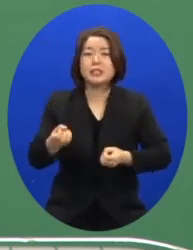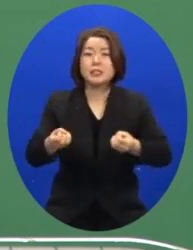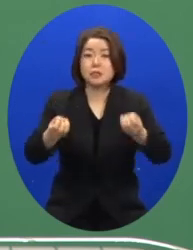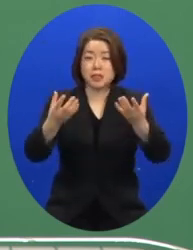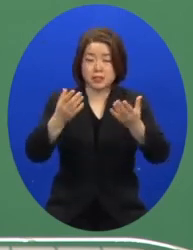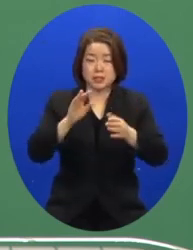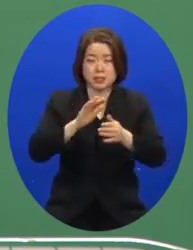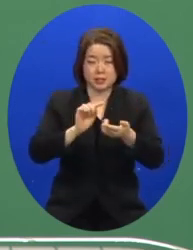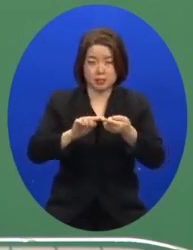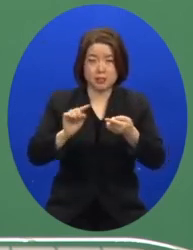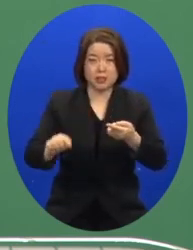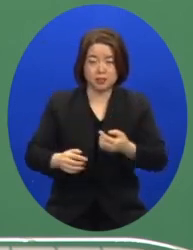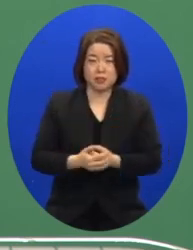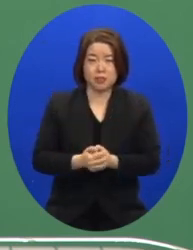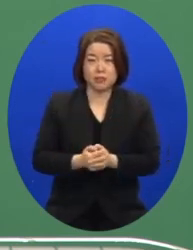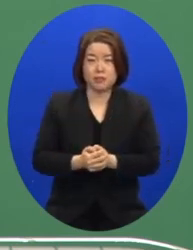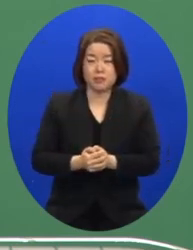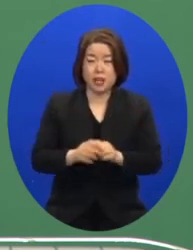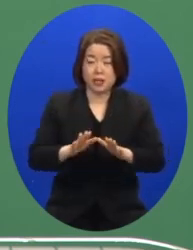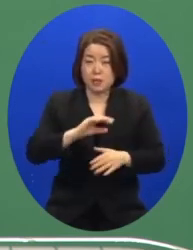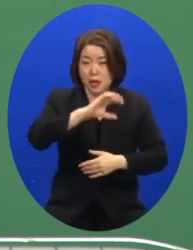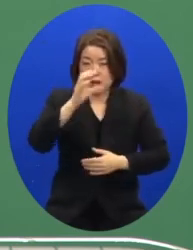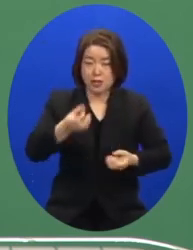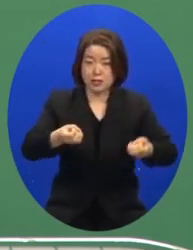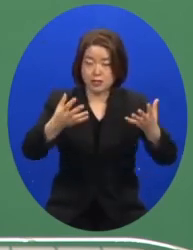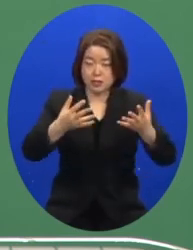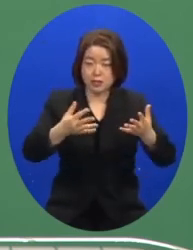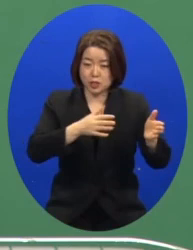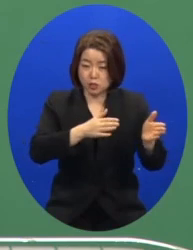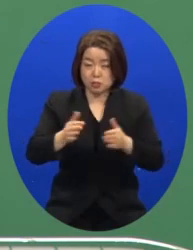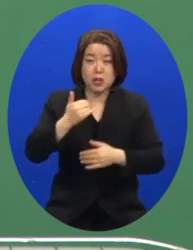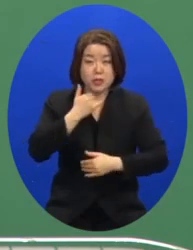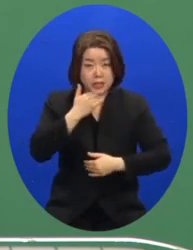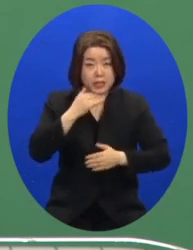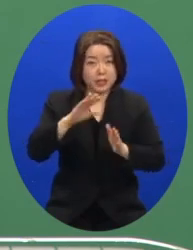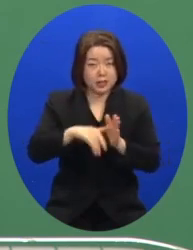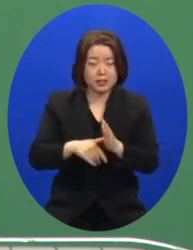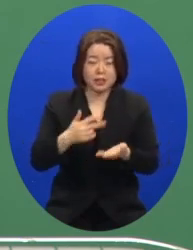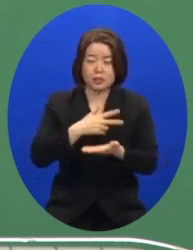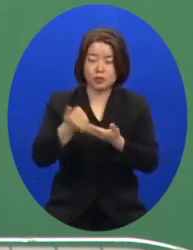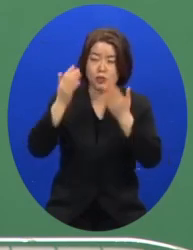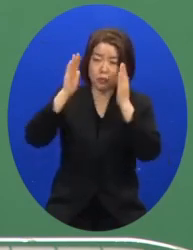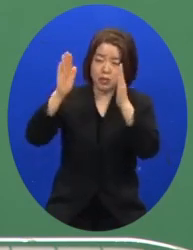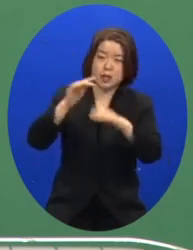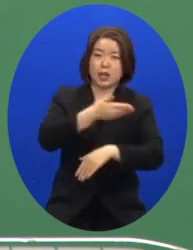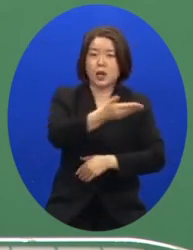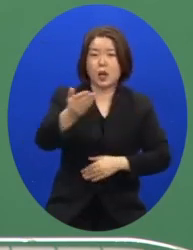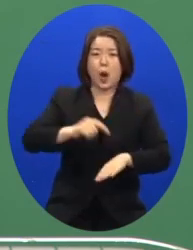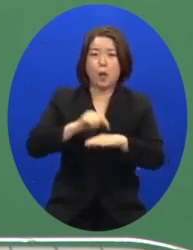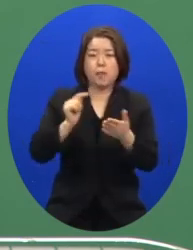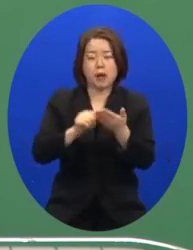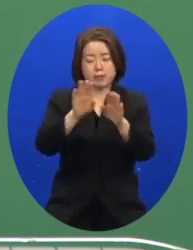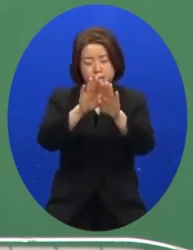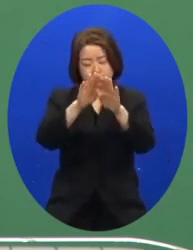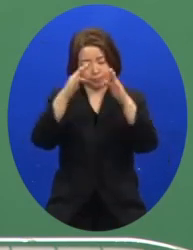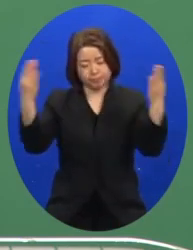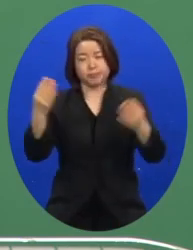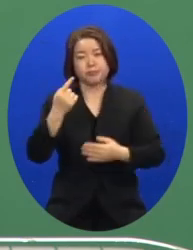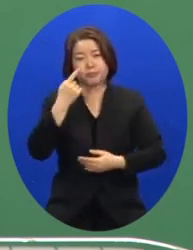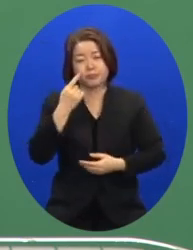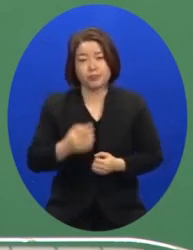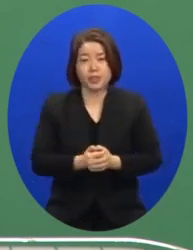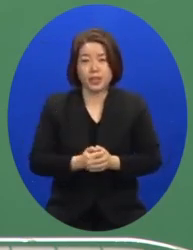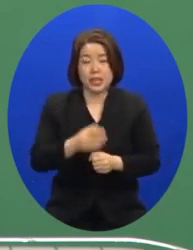여러분이 이번 성탄절을 준비하고 기다리면서 주님을 향하여 여러분의 마음을 회장이 하십시오